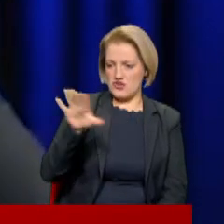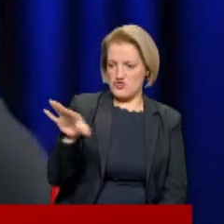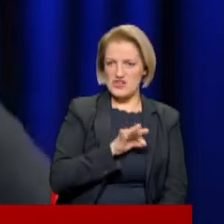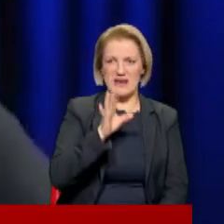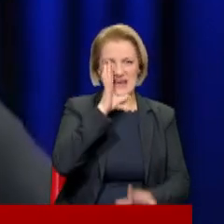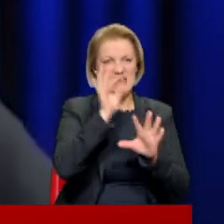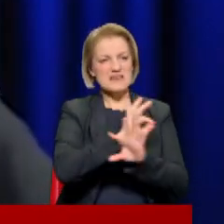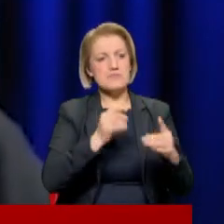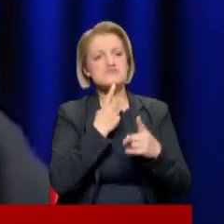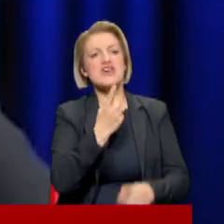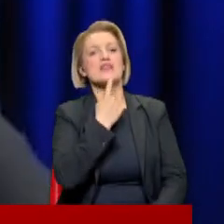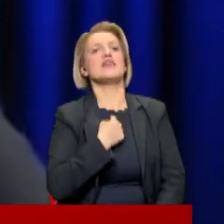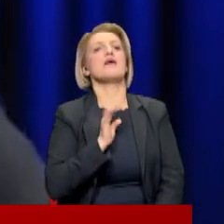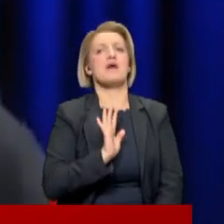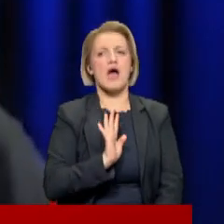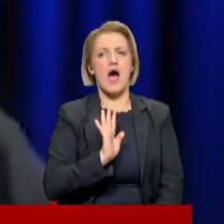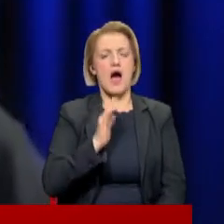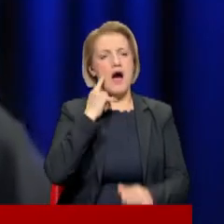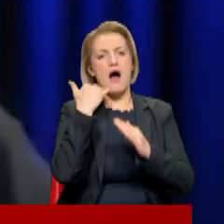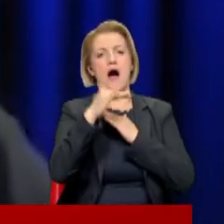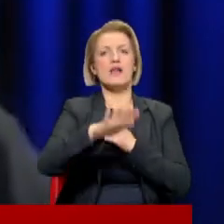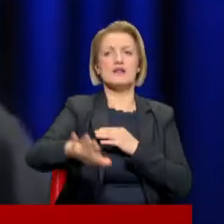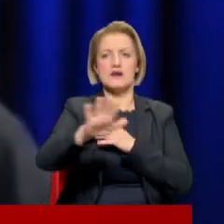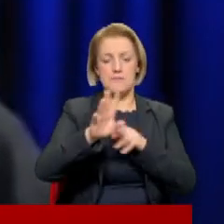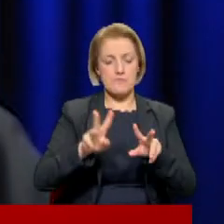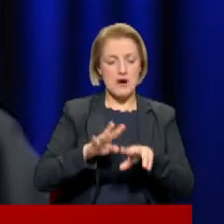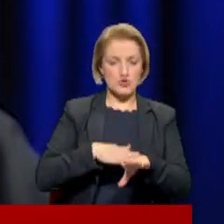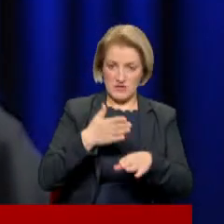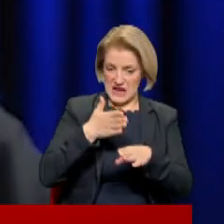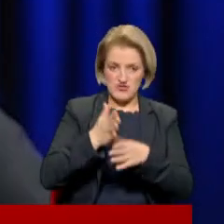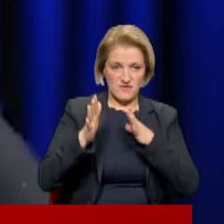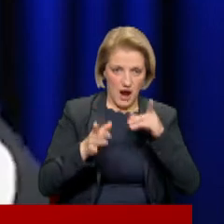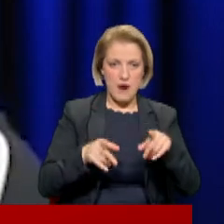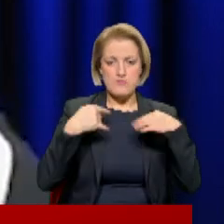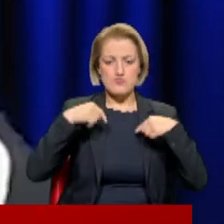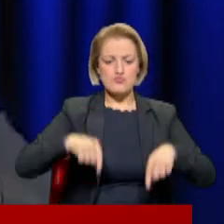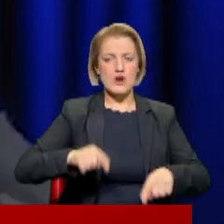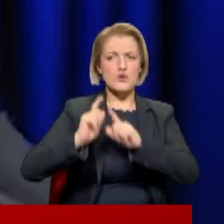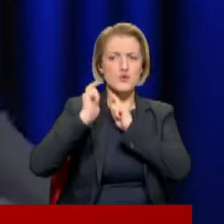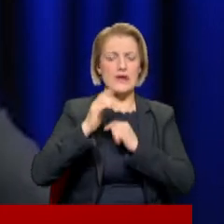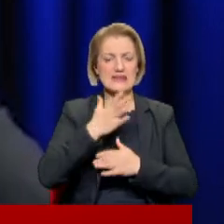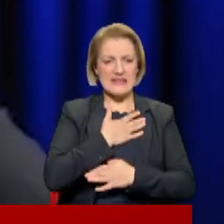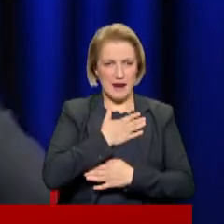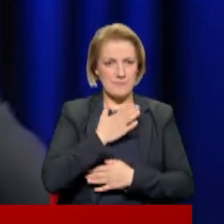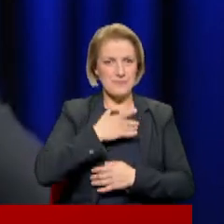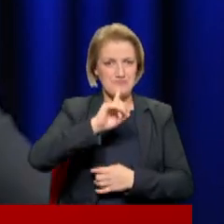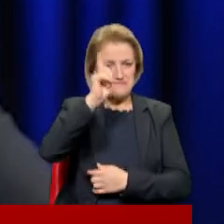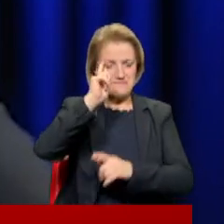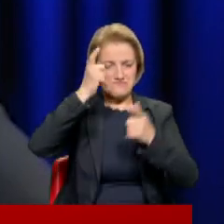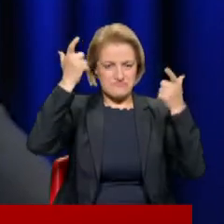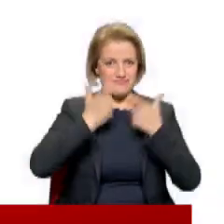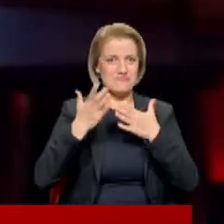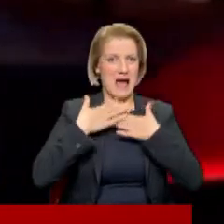kimsenin diyecek bir şey yok ama kamuoyu karşılığı açısından bir Mansur Yavaş gerçeği de var burada ben yükü kendi sırtıma alırsam bu